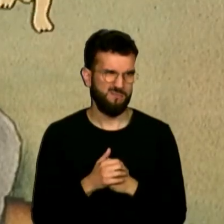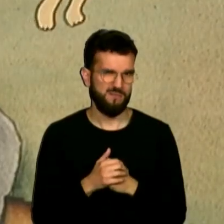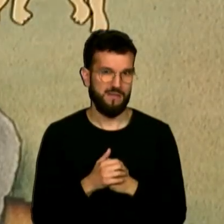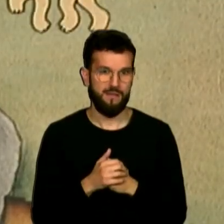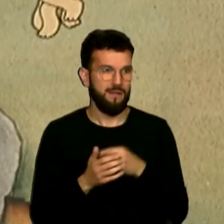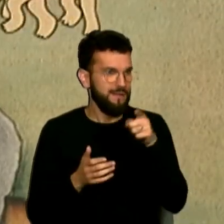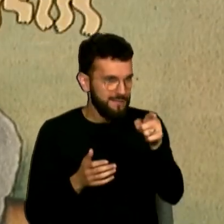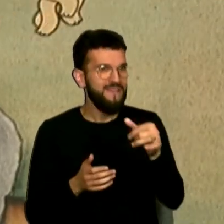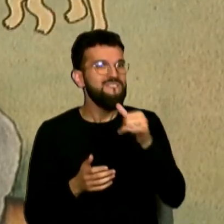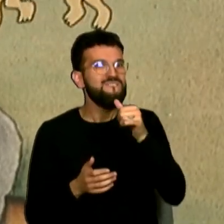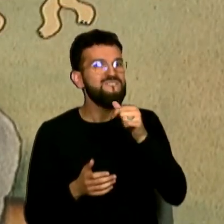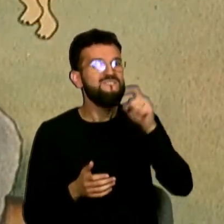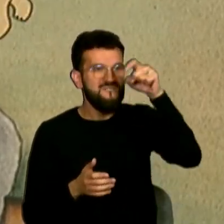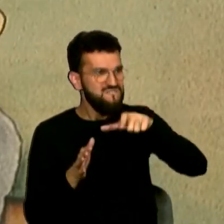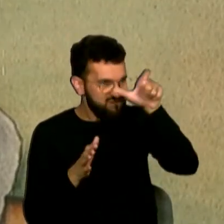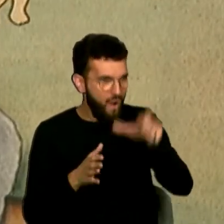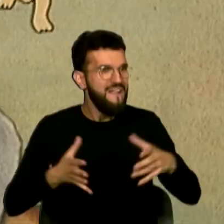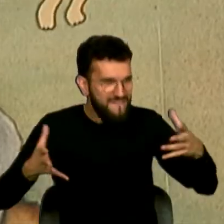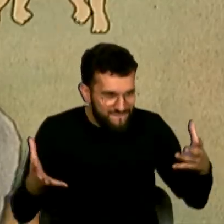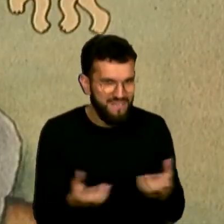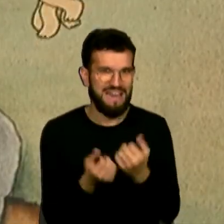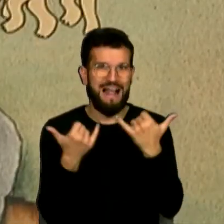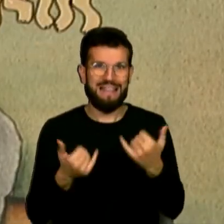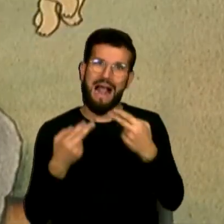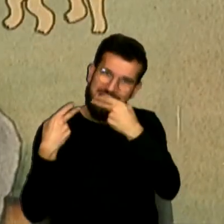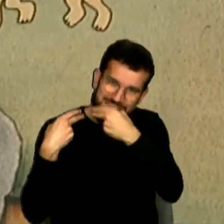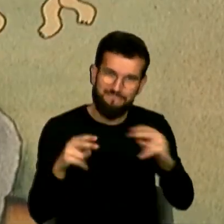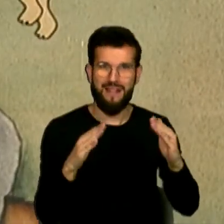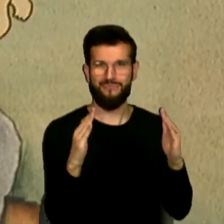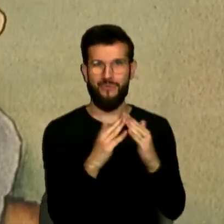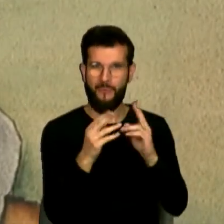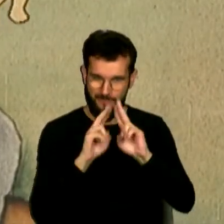Vyhral si, rybka. Vrátite sa do domčeka.